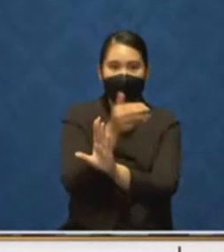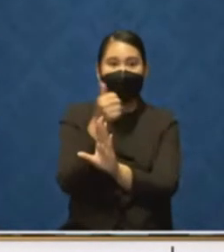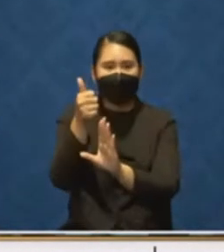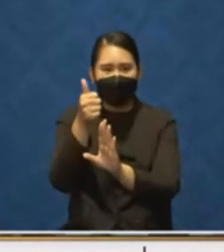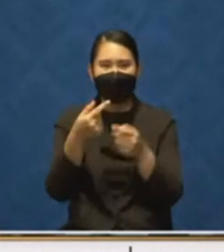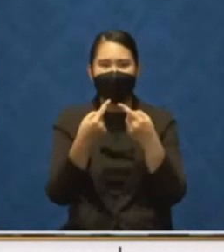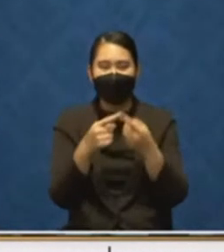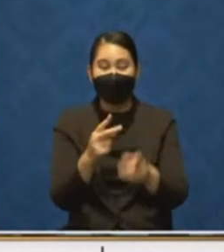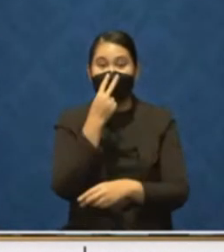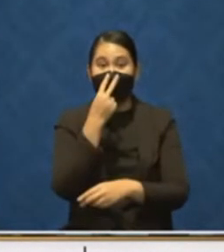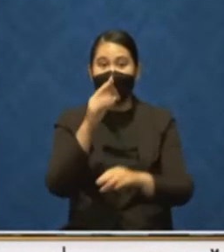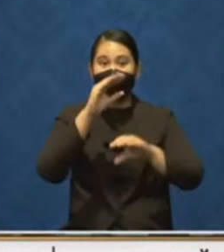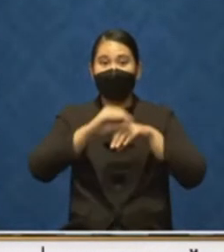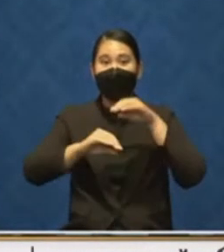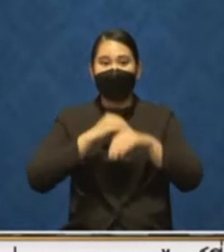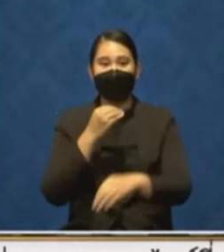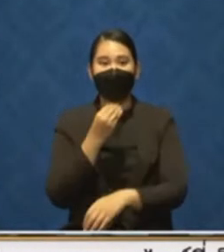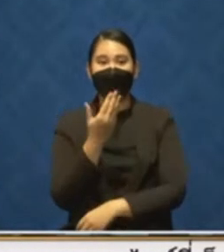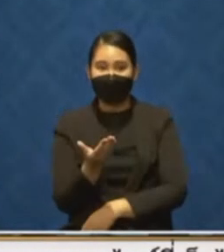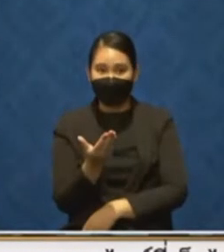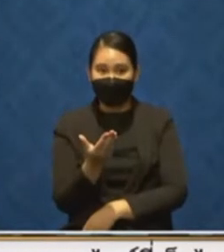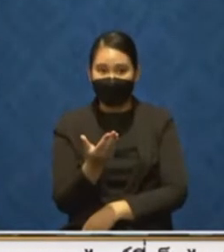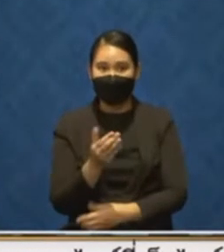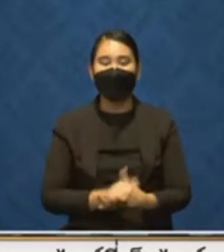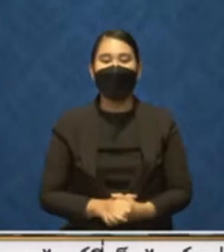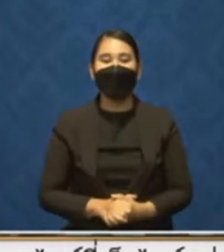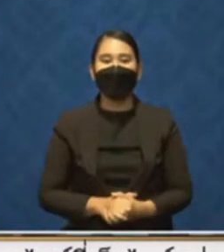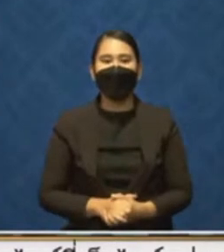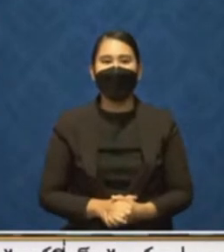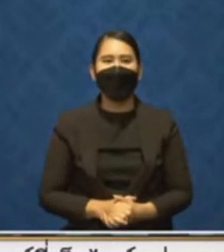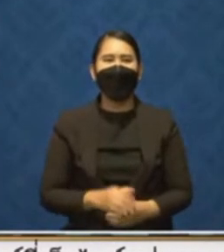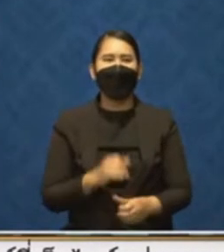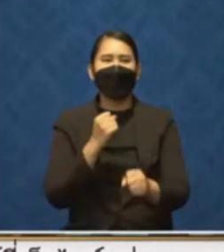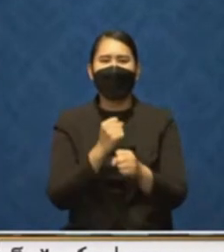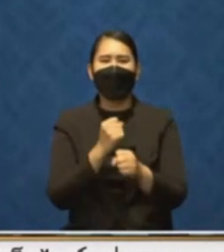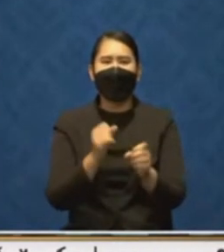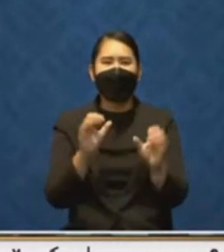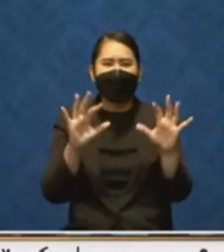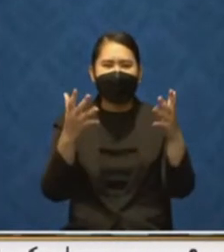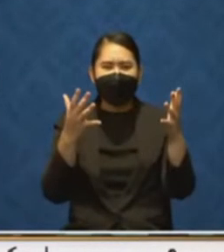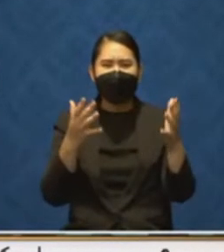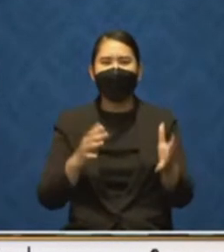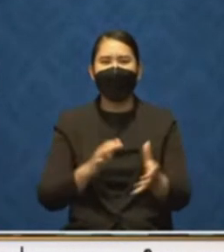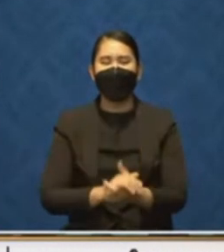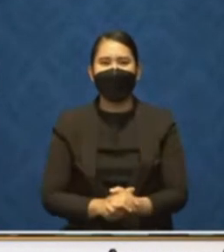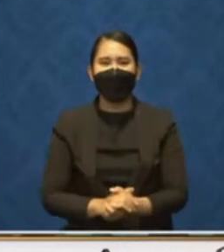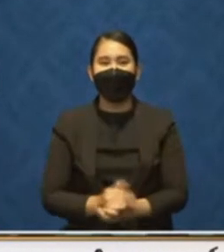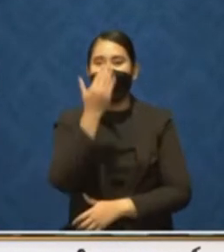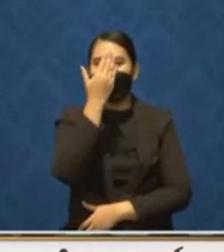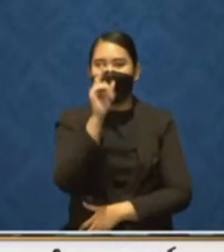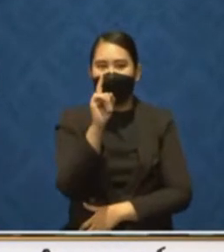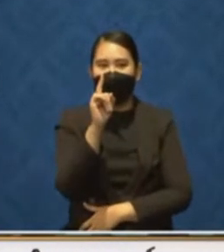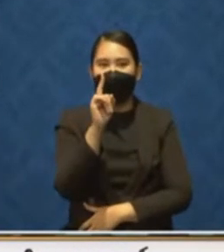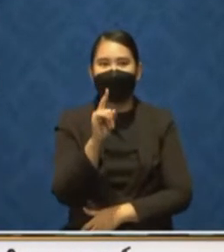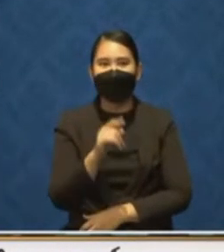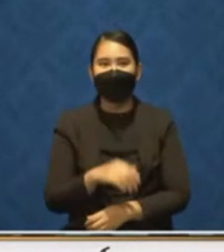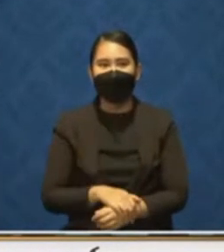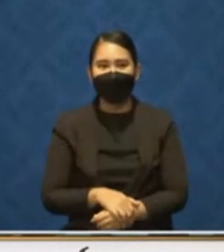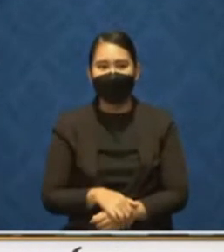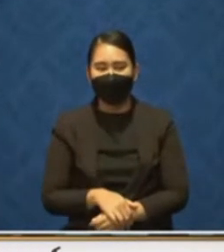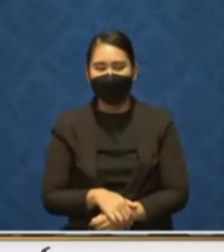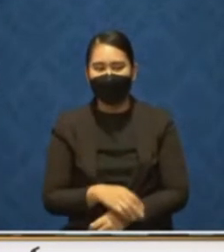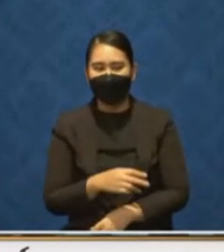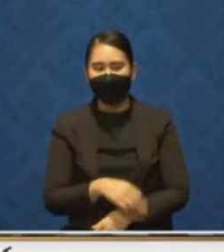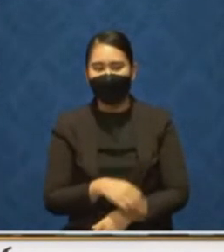โครงการใหญ่ๆในลักษณะเช่นนี้ทำหรอกครับเพราะมันจะถูกครหาว่าท่าน